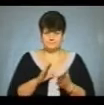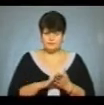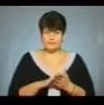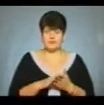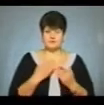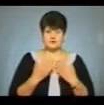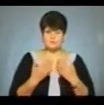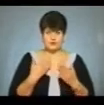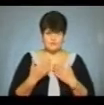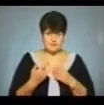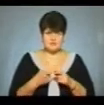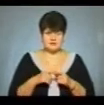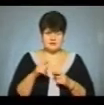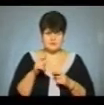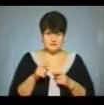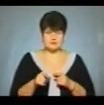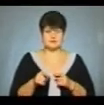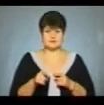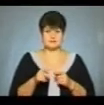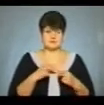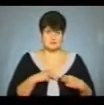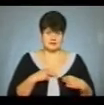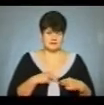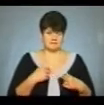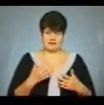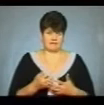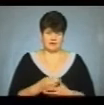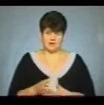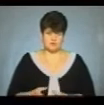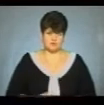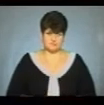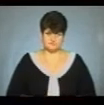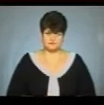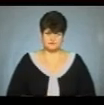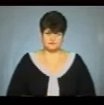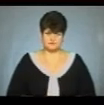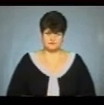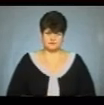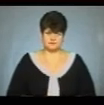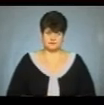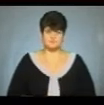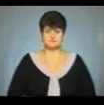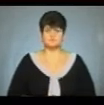які видобували криптовалюту в приміщенні «Укрзалізниці», нам не вдалося.